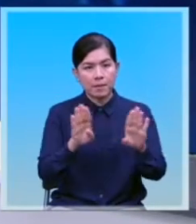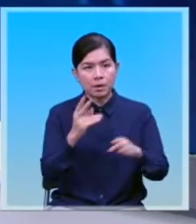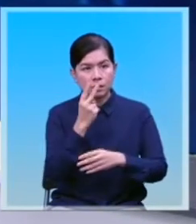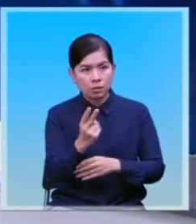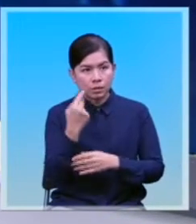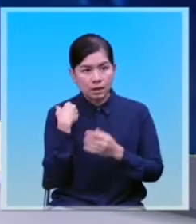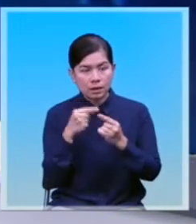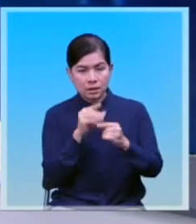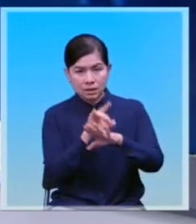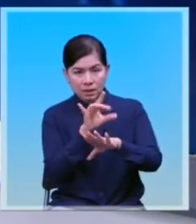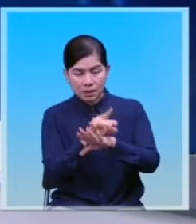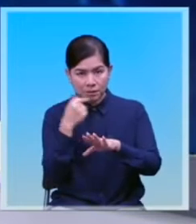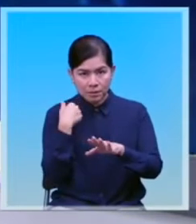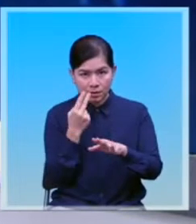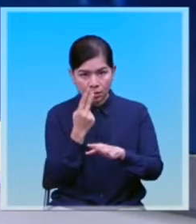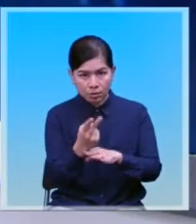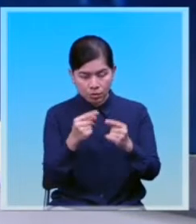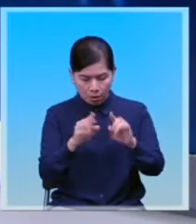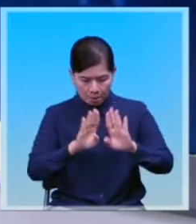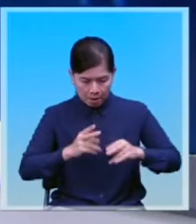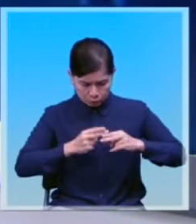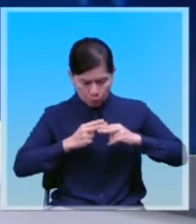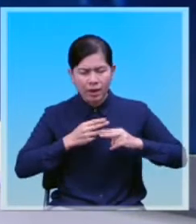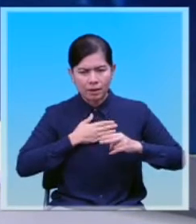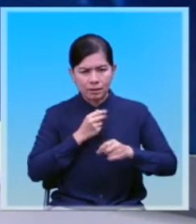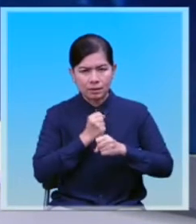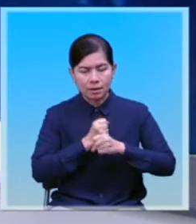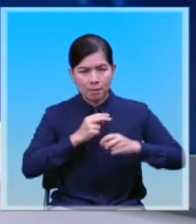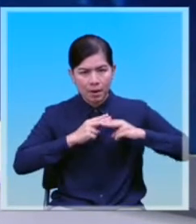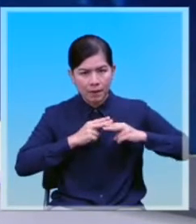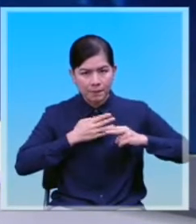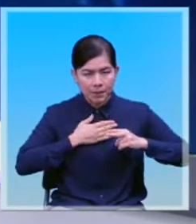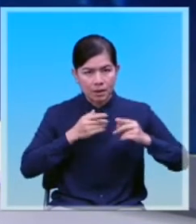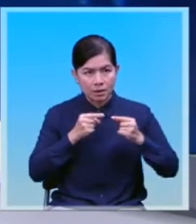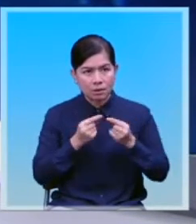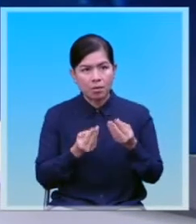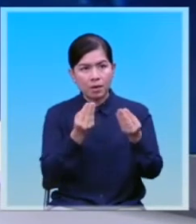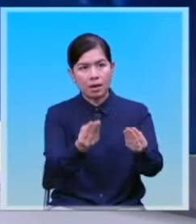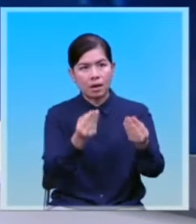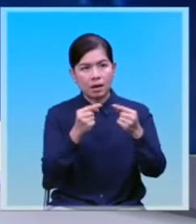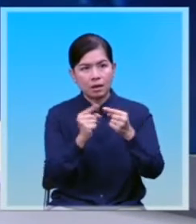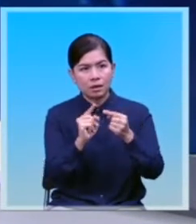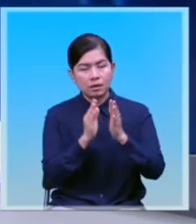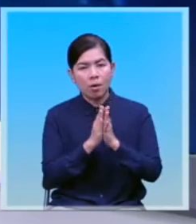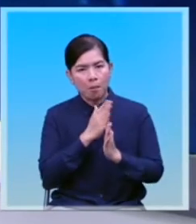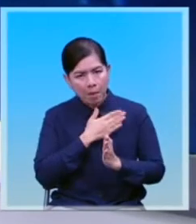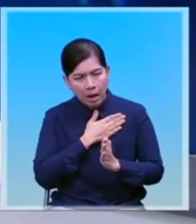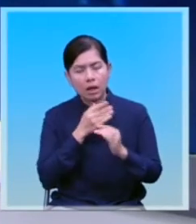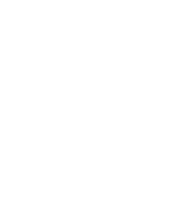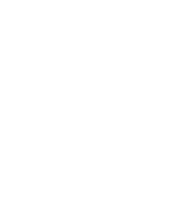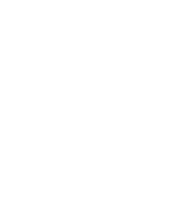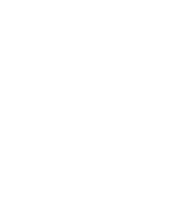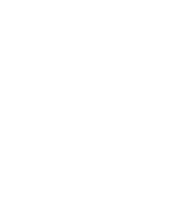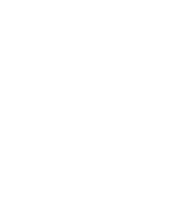ออนไลน์มาเย็บหน้ากากอนามัยแบบผ้าแล้วก็นำไปถวายพระถือเป็นการทำบุญอีกรูปแบบหนึ่งด้วย